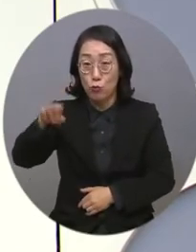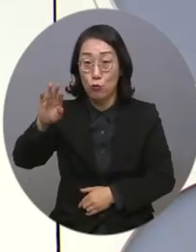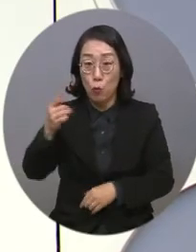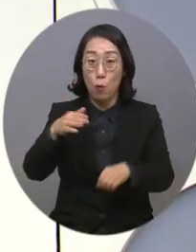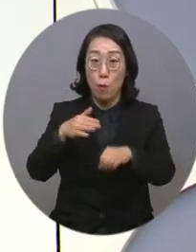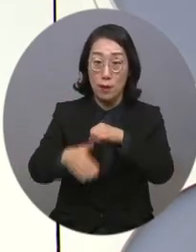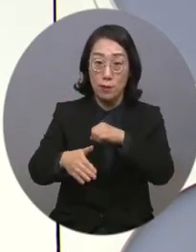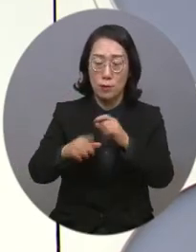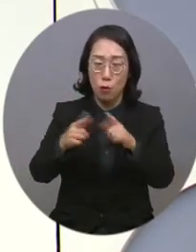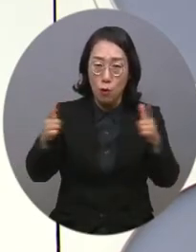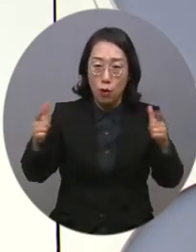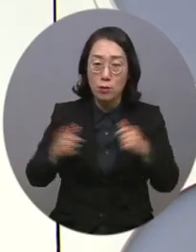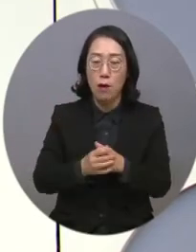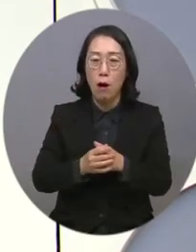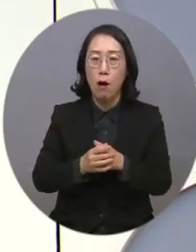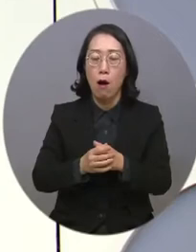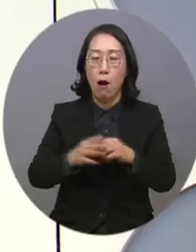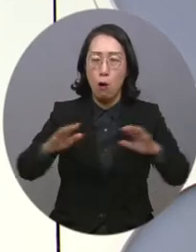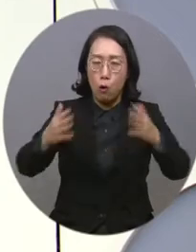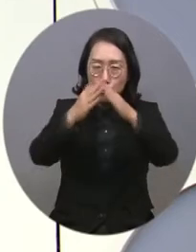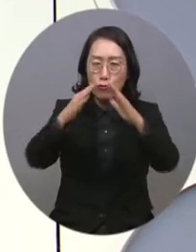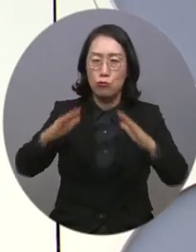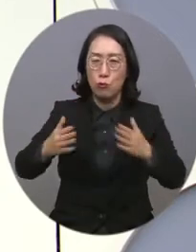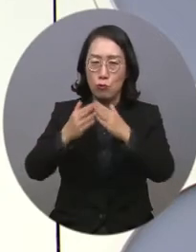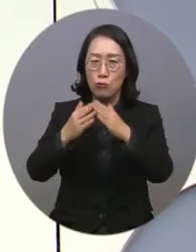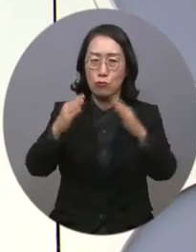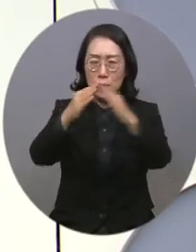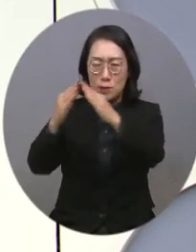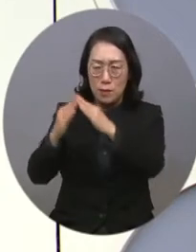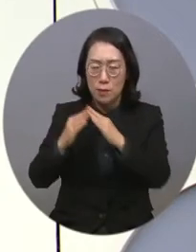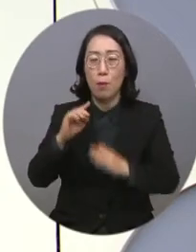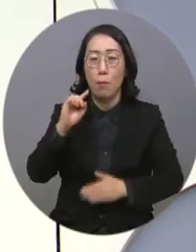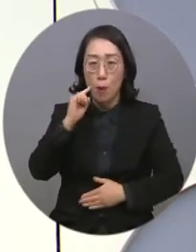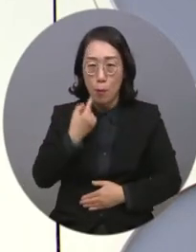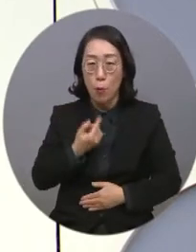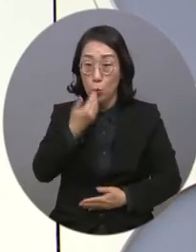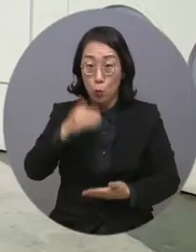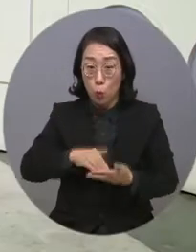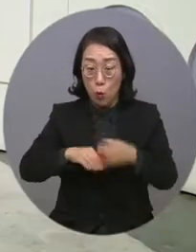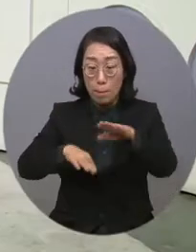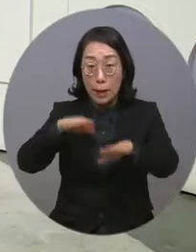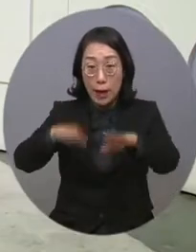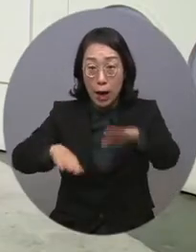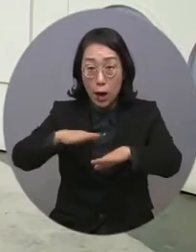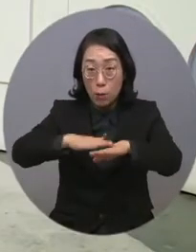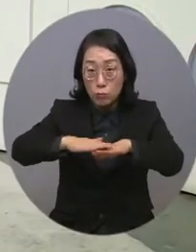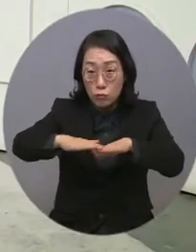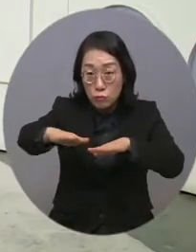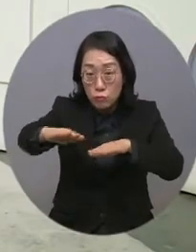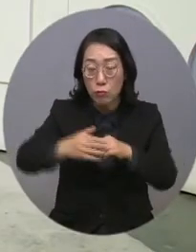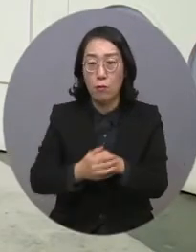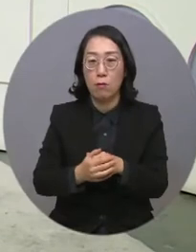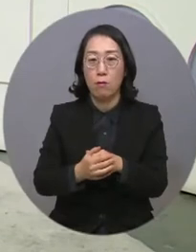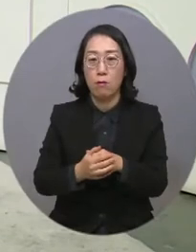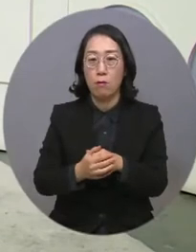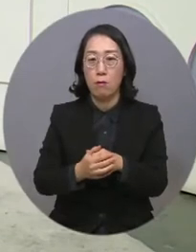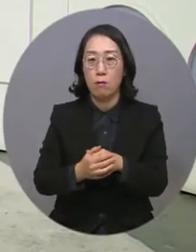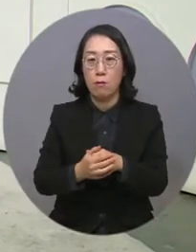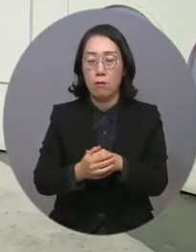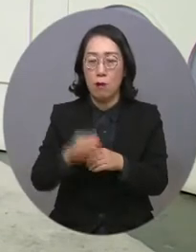어떤 건축 전체를 볼 수 있는 그 프라하 거리들 그리고 지금 600년 된 조약돌이 그대로 깔려 있습니다. 아. 예, 시민들이 반대해서 그걸